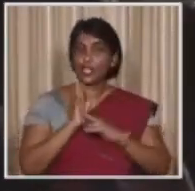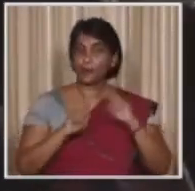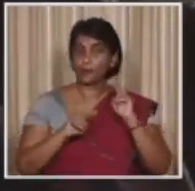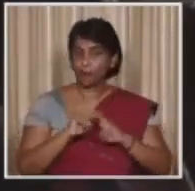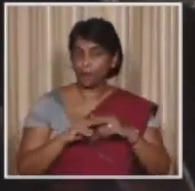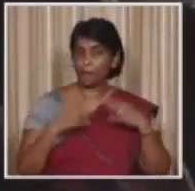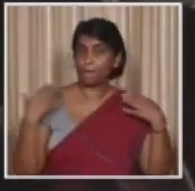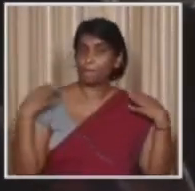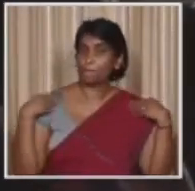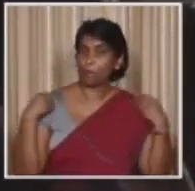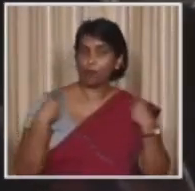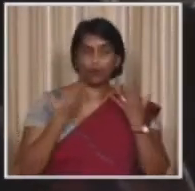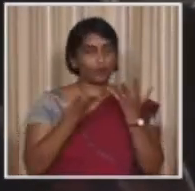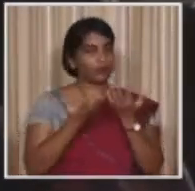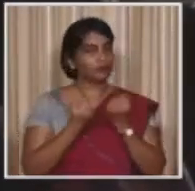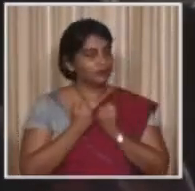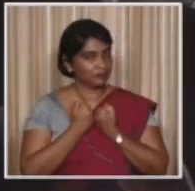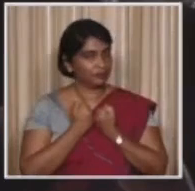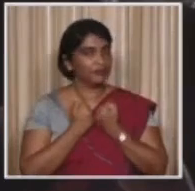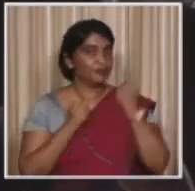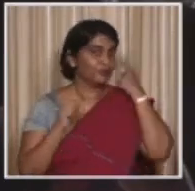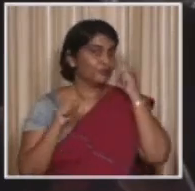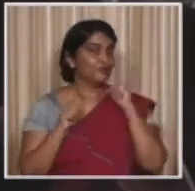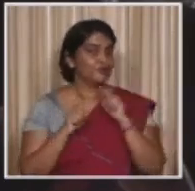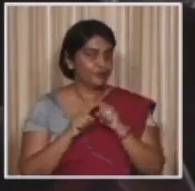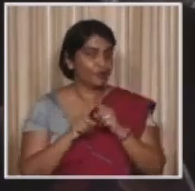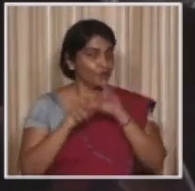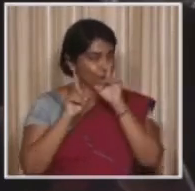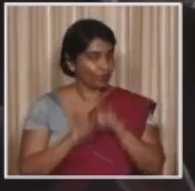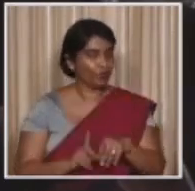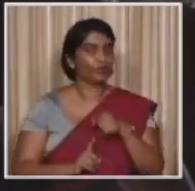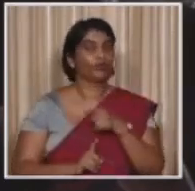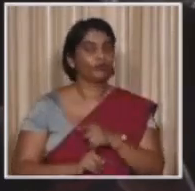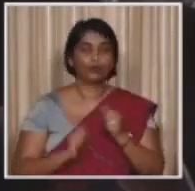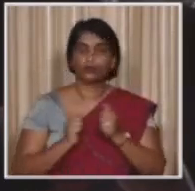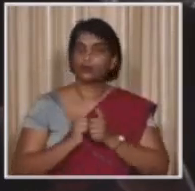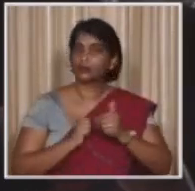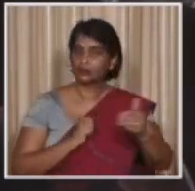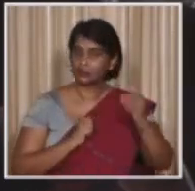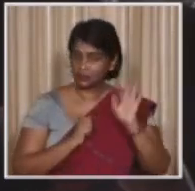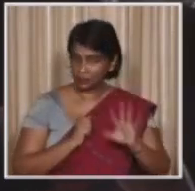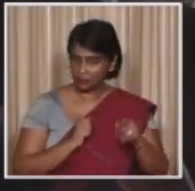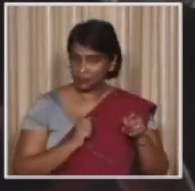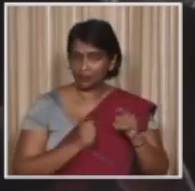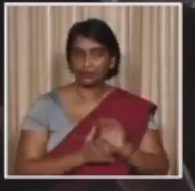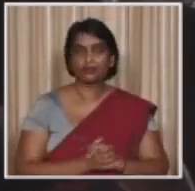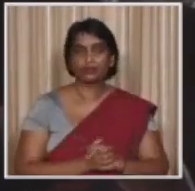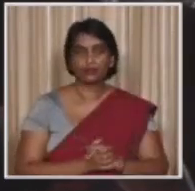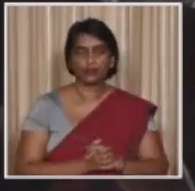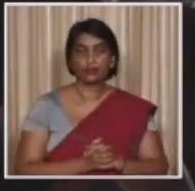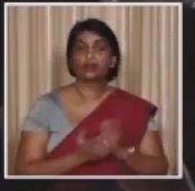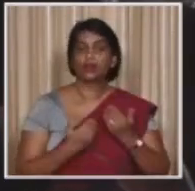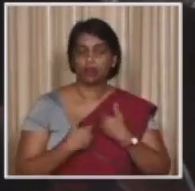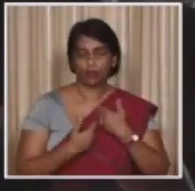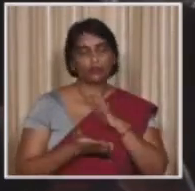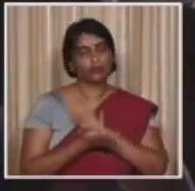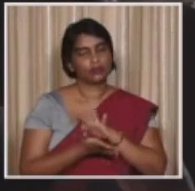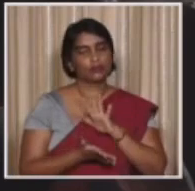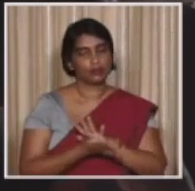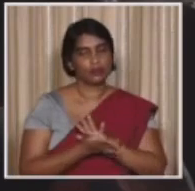පහසුකම ලැබීම පිළිබඳව ඒ වෙනුවෙන් කටයුතු කිරීම පිළිබඳව අපි සතුටු